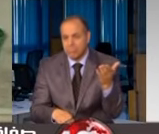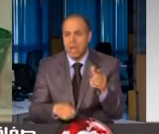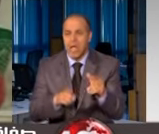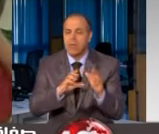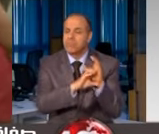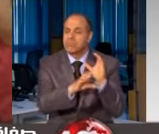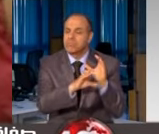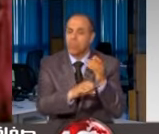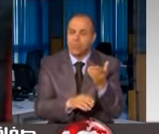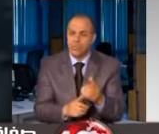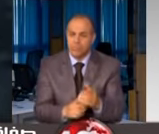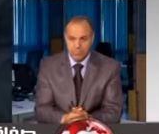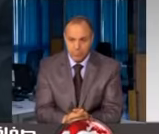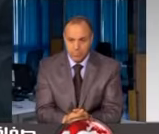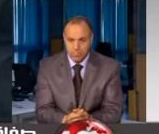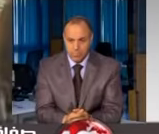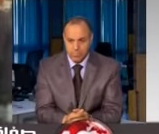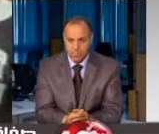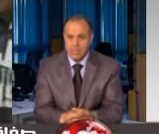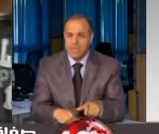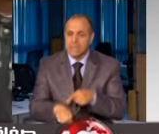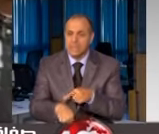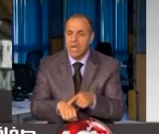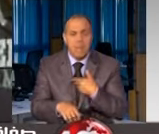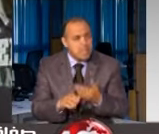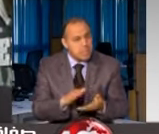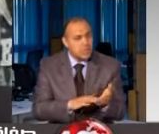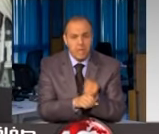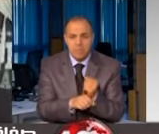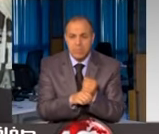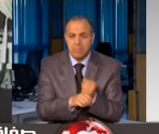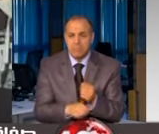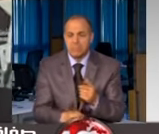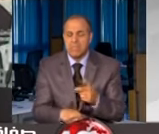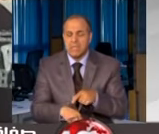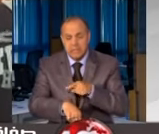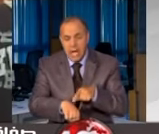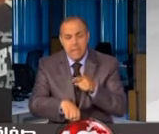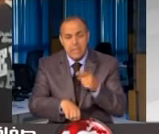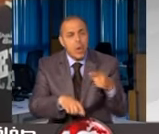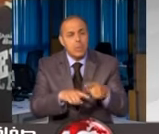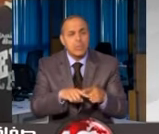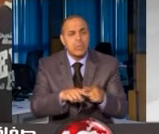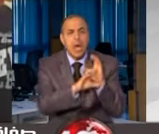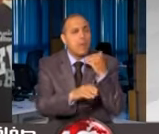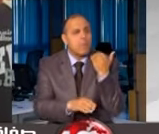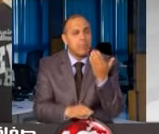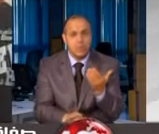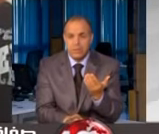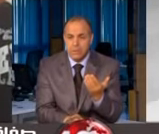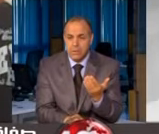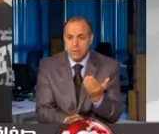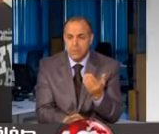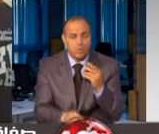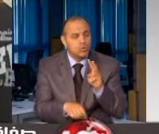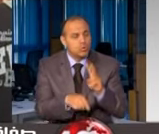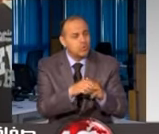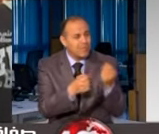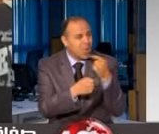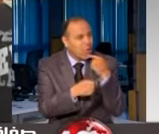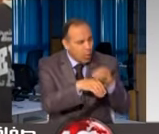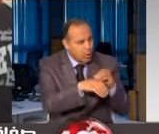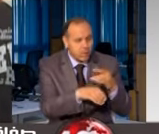تداعيات سلبية أخرى. أنا ساعات نقع عندي قضية، أنا نتقلق نضرب الساعة بساعة ونص خاطر ما ثماش، حتى كي تجي تحكي مع شوفير